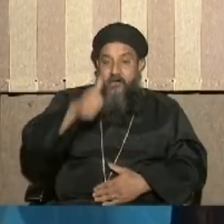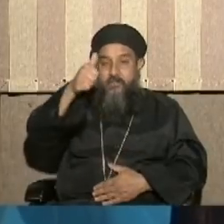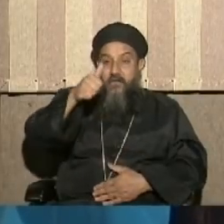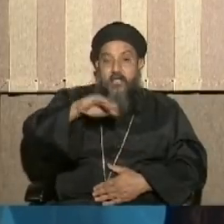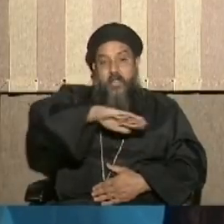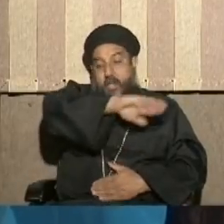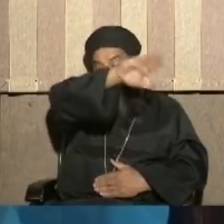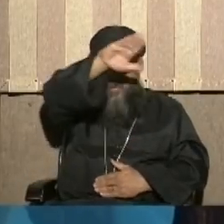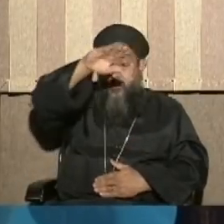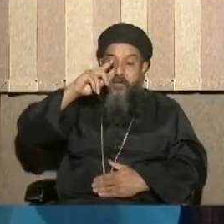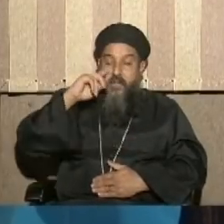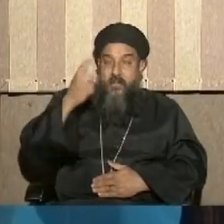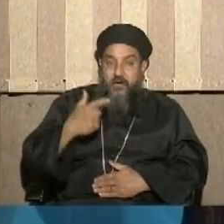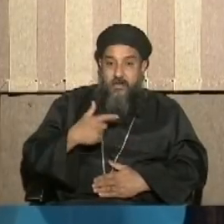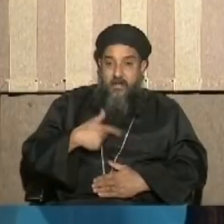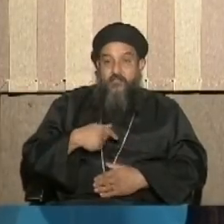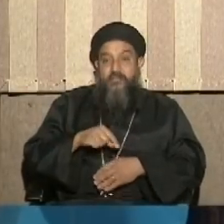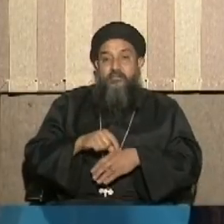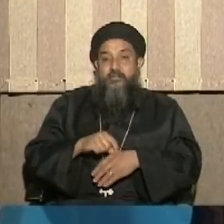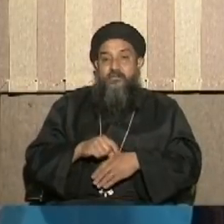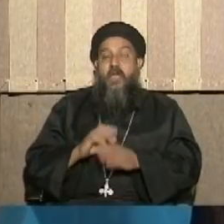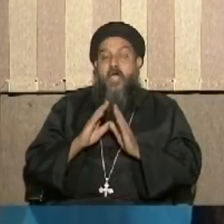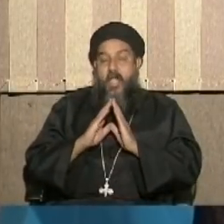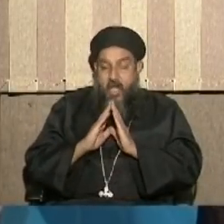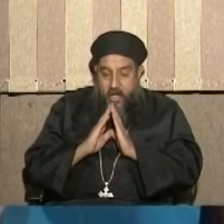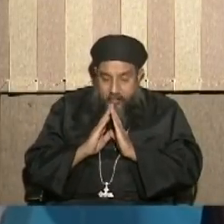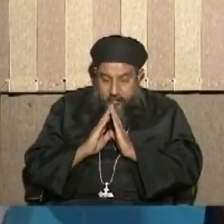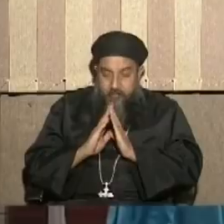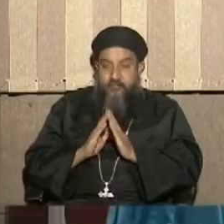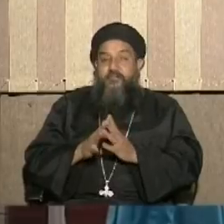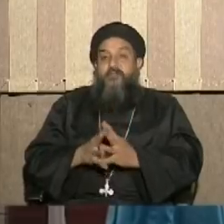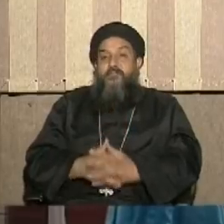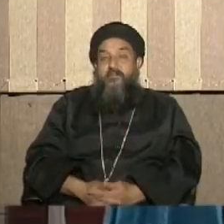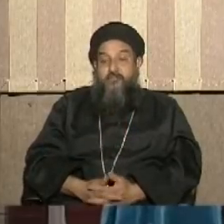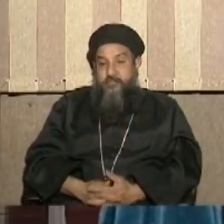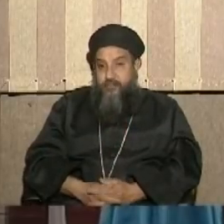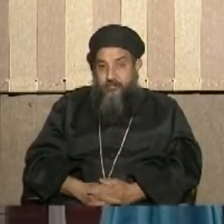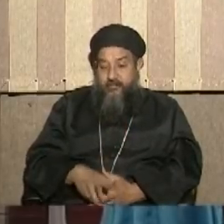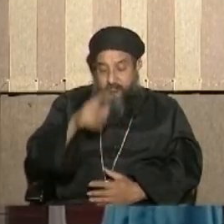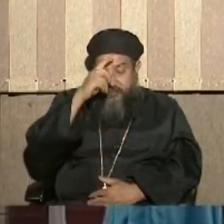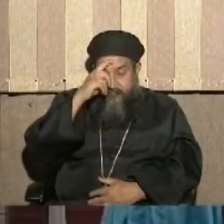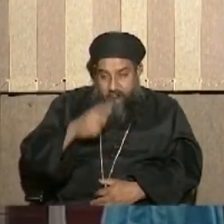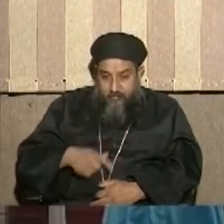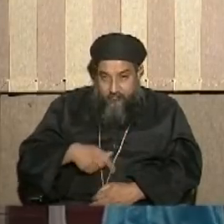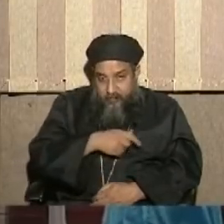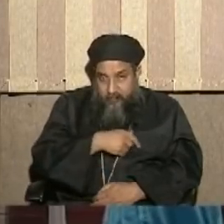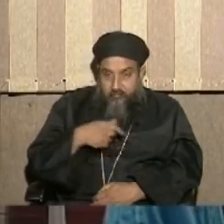الطريق الصحيح لكل نفس بشرية. آمين.